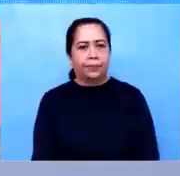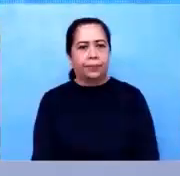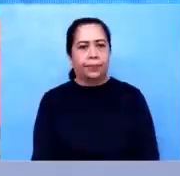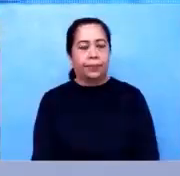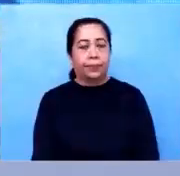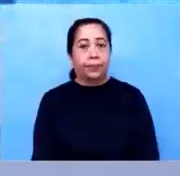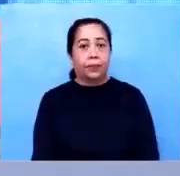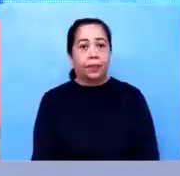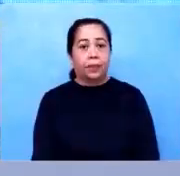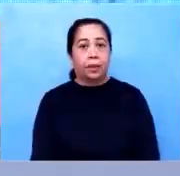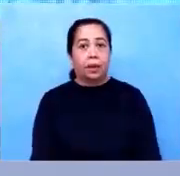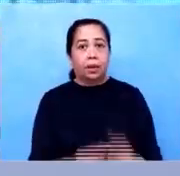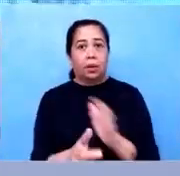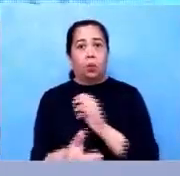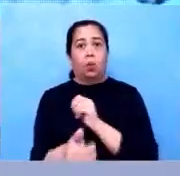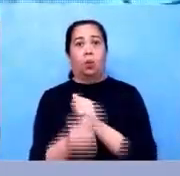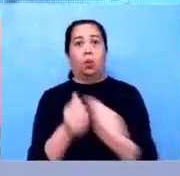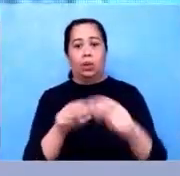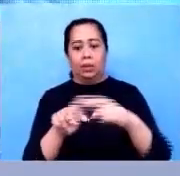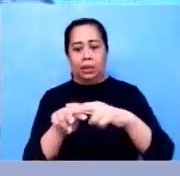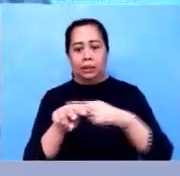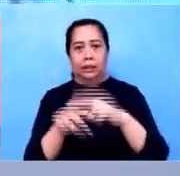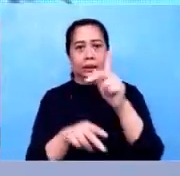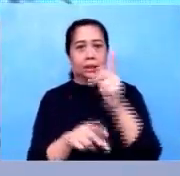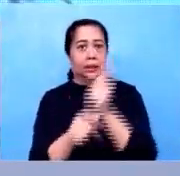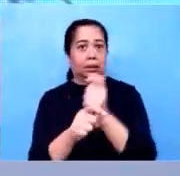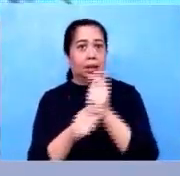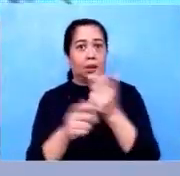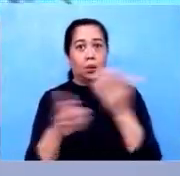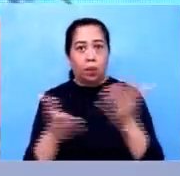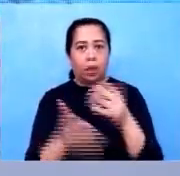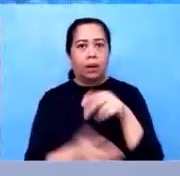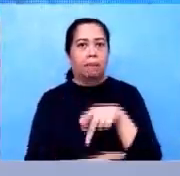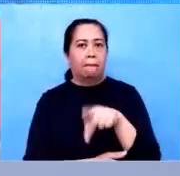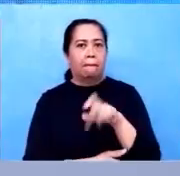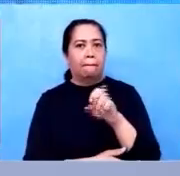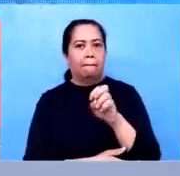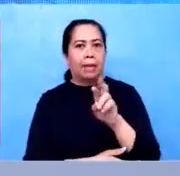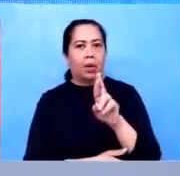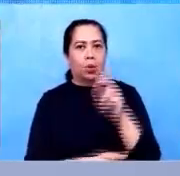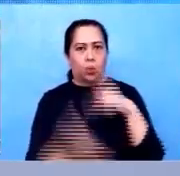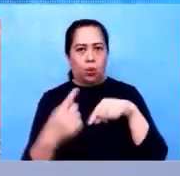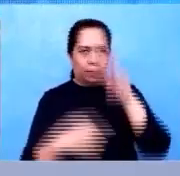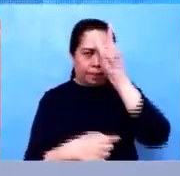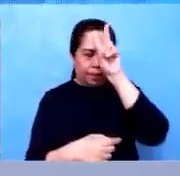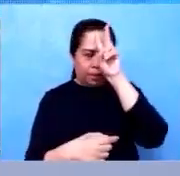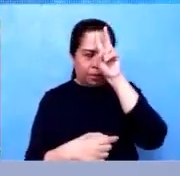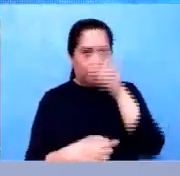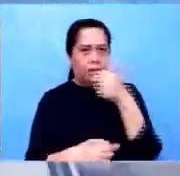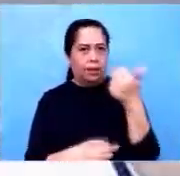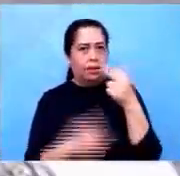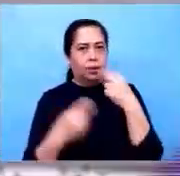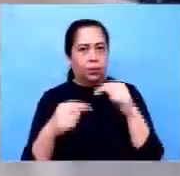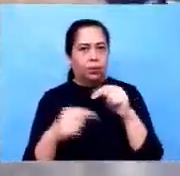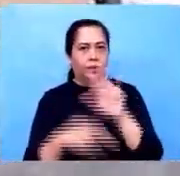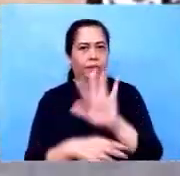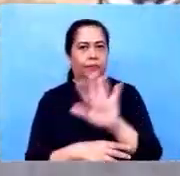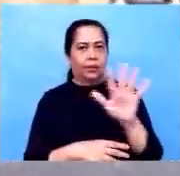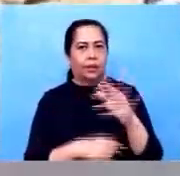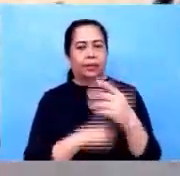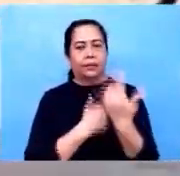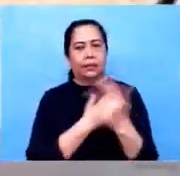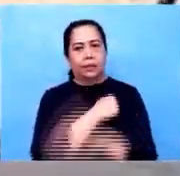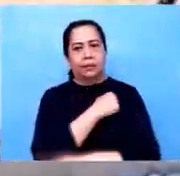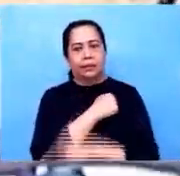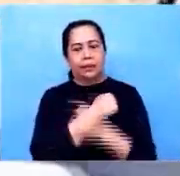Inararo ng tren ang isang truck sa bansang Peru. Yan at iba pa sa Frontline News Abroad. Pagmasdan ang